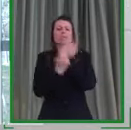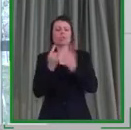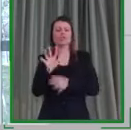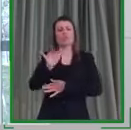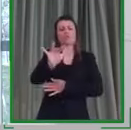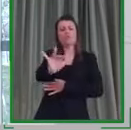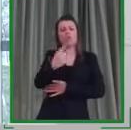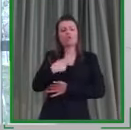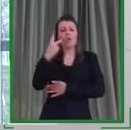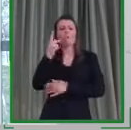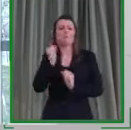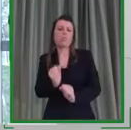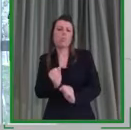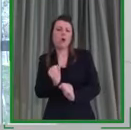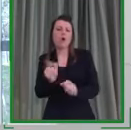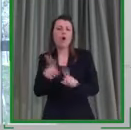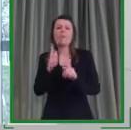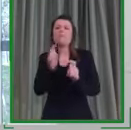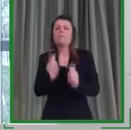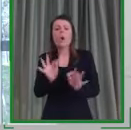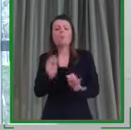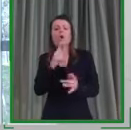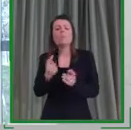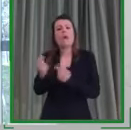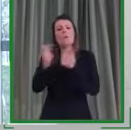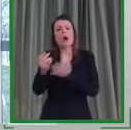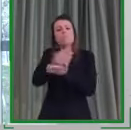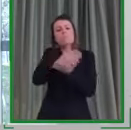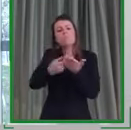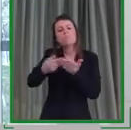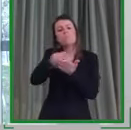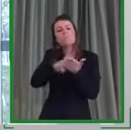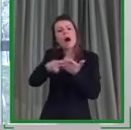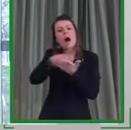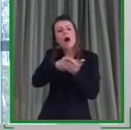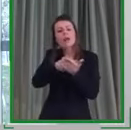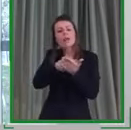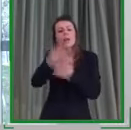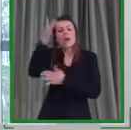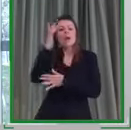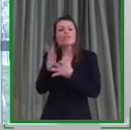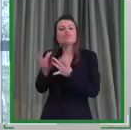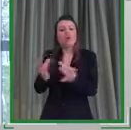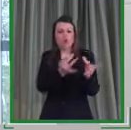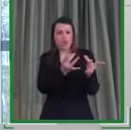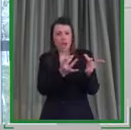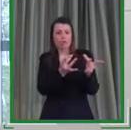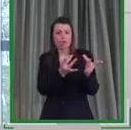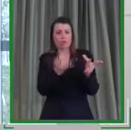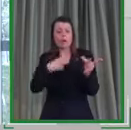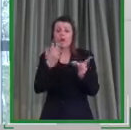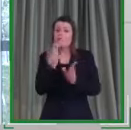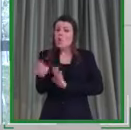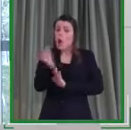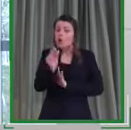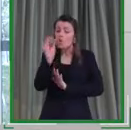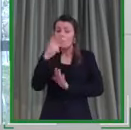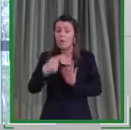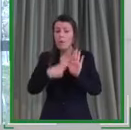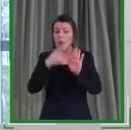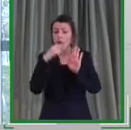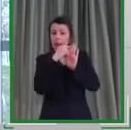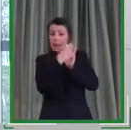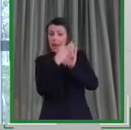consente di mappare il rischio del contagio aggiungo che in alto sull'applicazione ci sono tre righette verdi